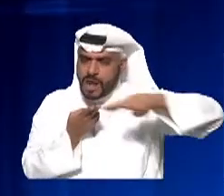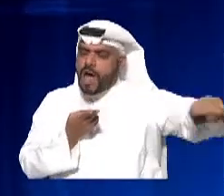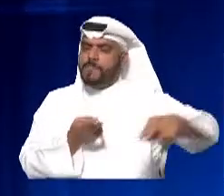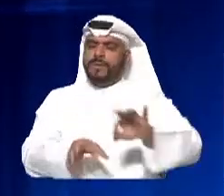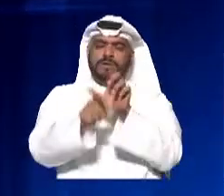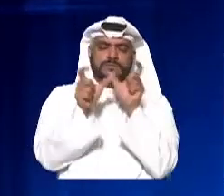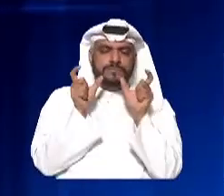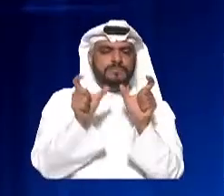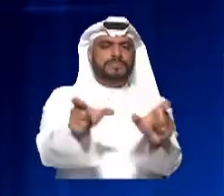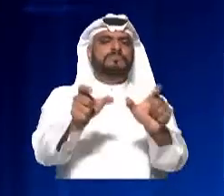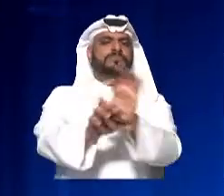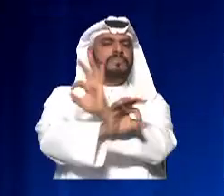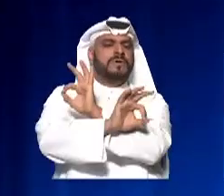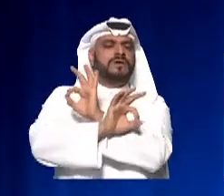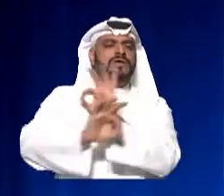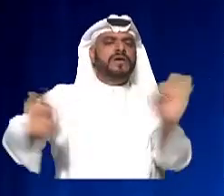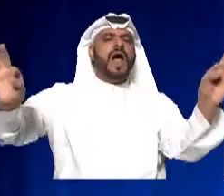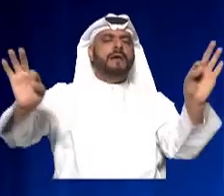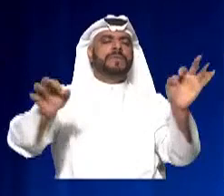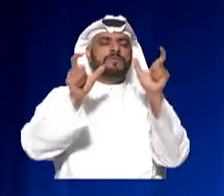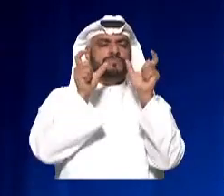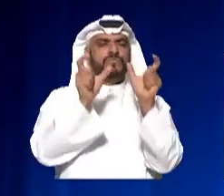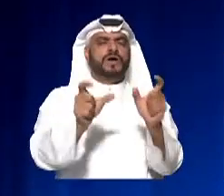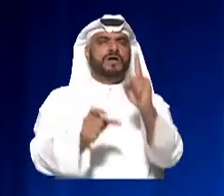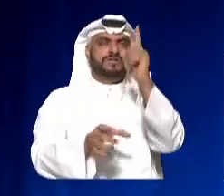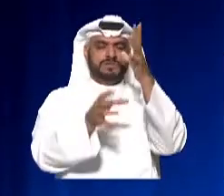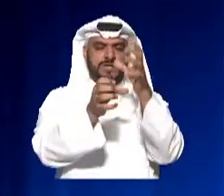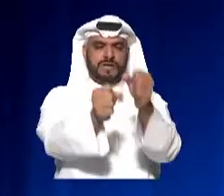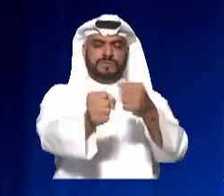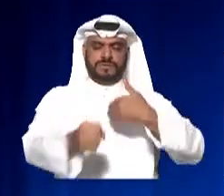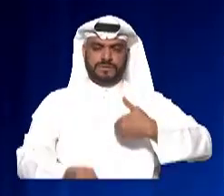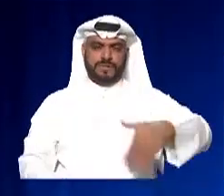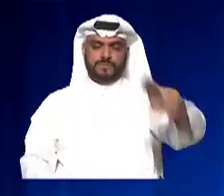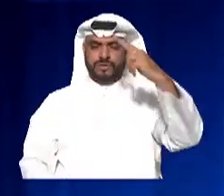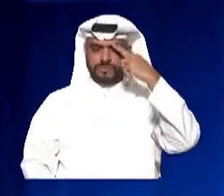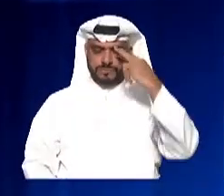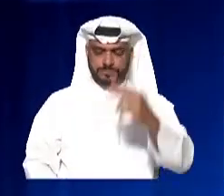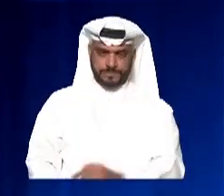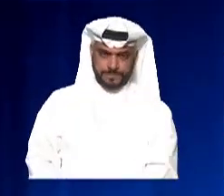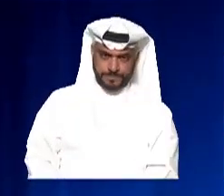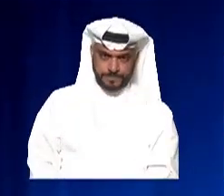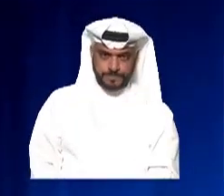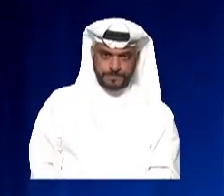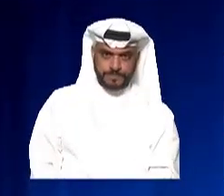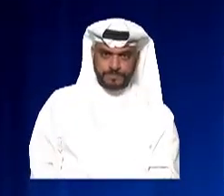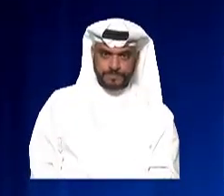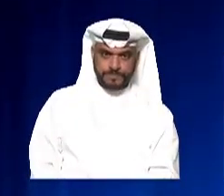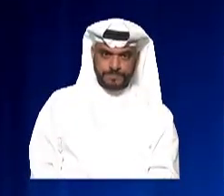إجراءات للحفاظ على أمنها واستقرارها وسيادتها.